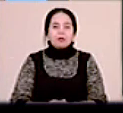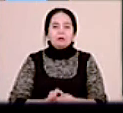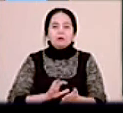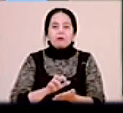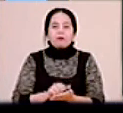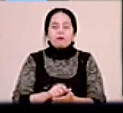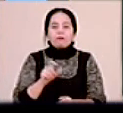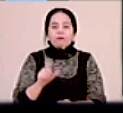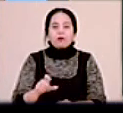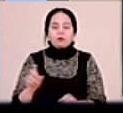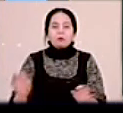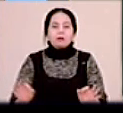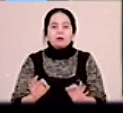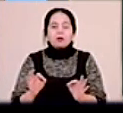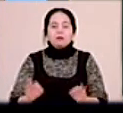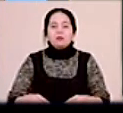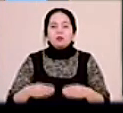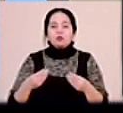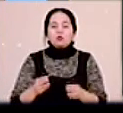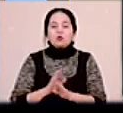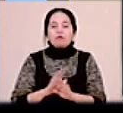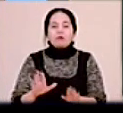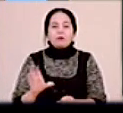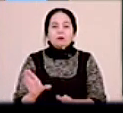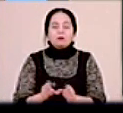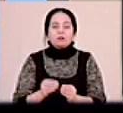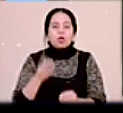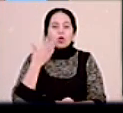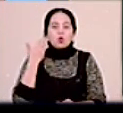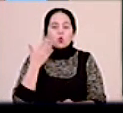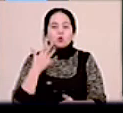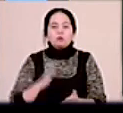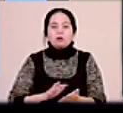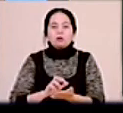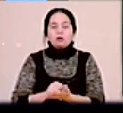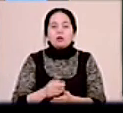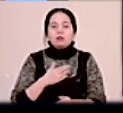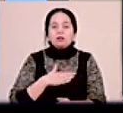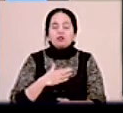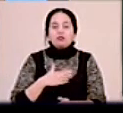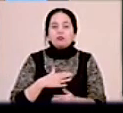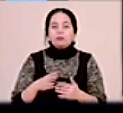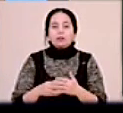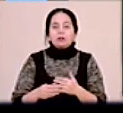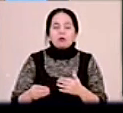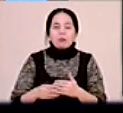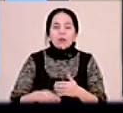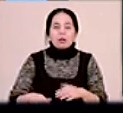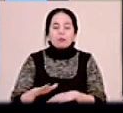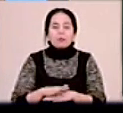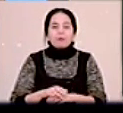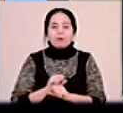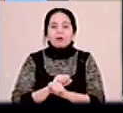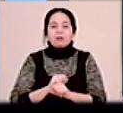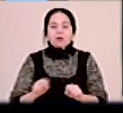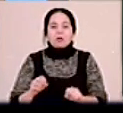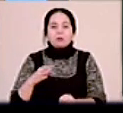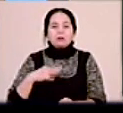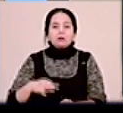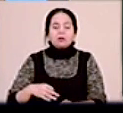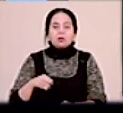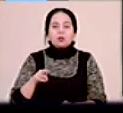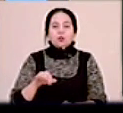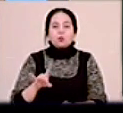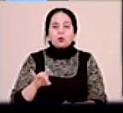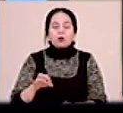Завоевателям никогда не удавалось с легкостью завладеть нашими землями. Храбрые сыны Турана,